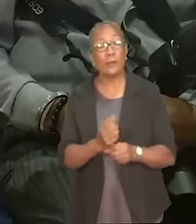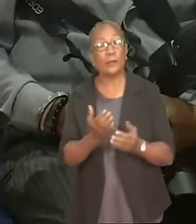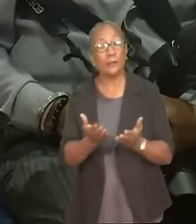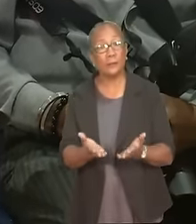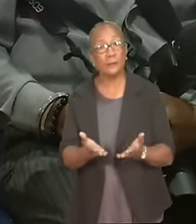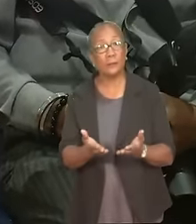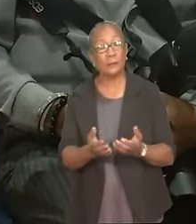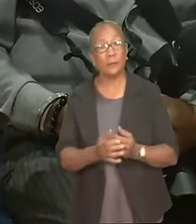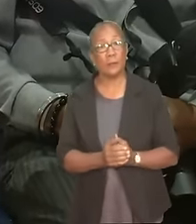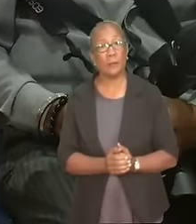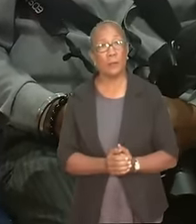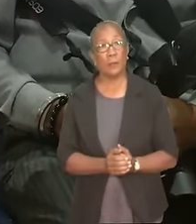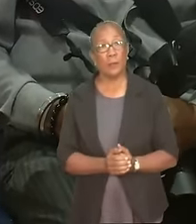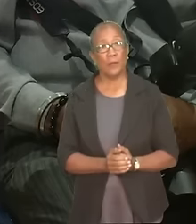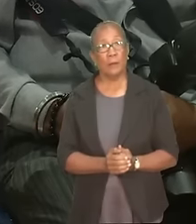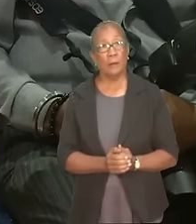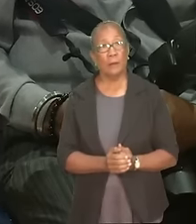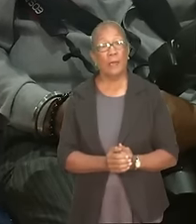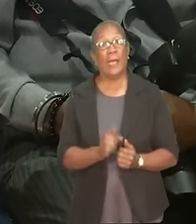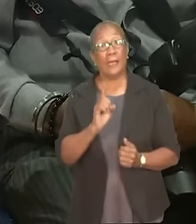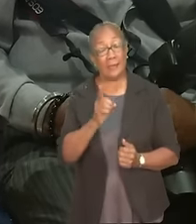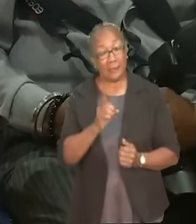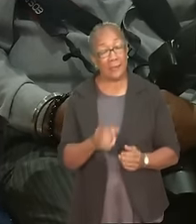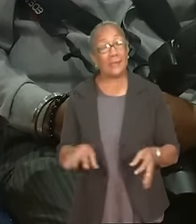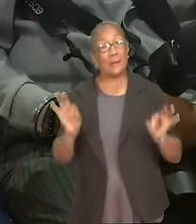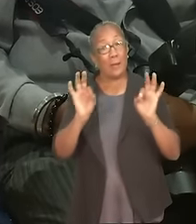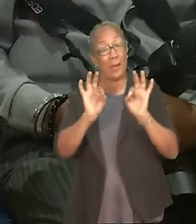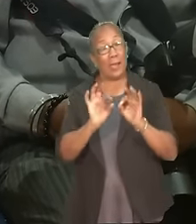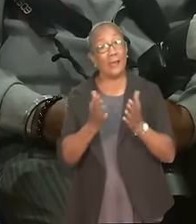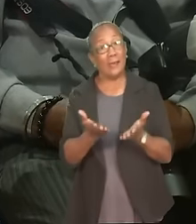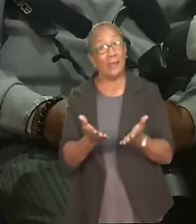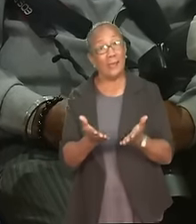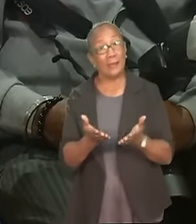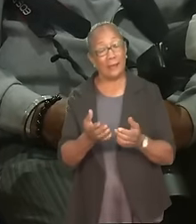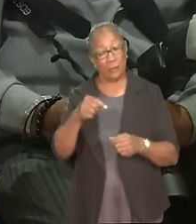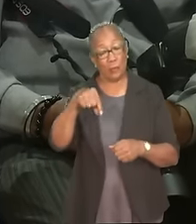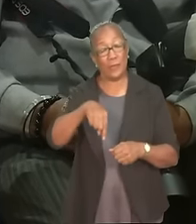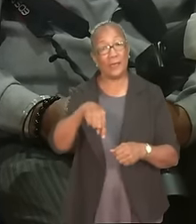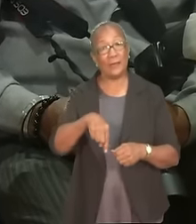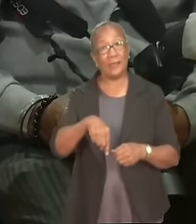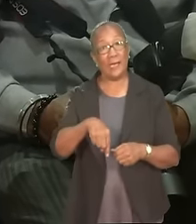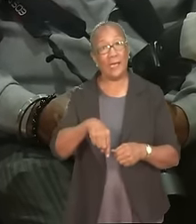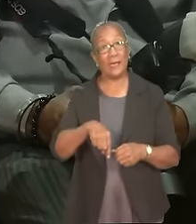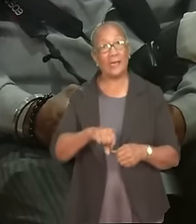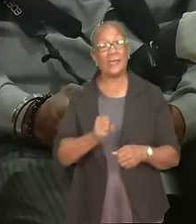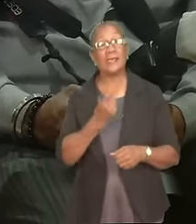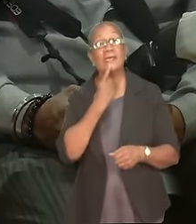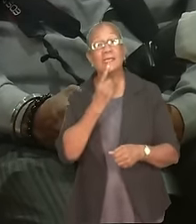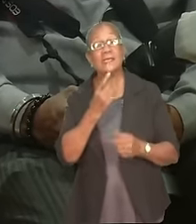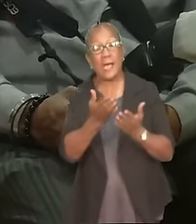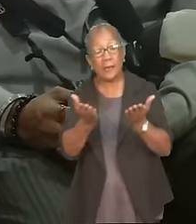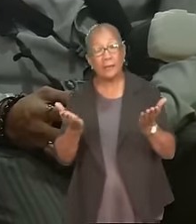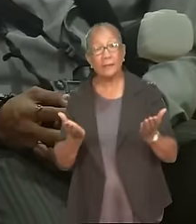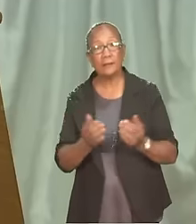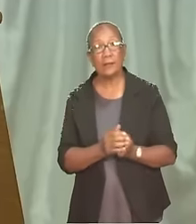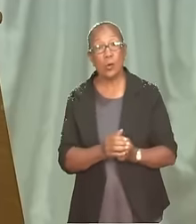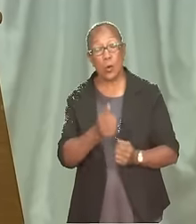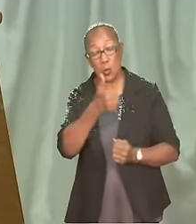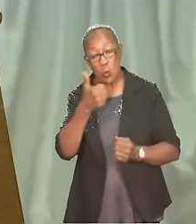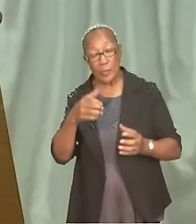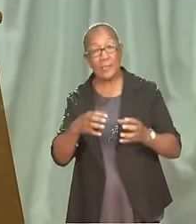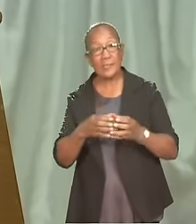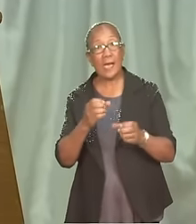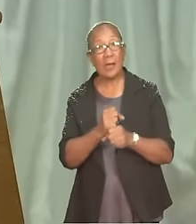geleverd. En dat is bijzonder belangrijk om dat vandaag te bevestigen. Goede samenwerking